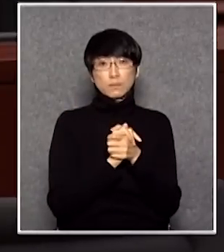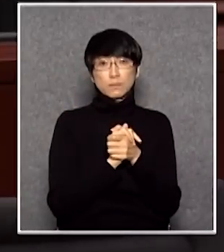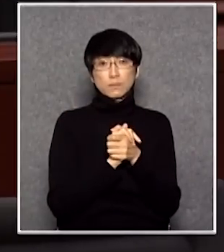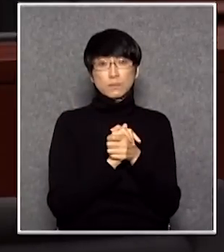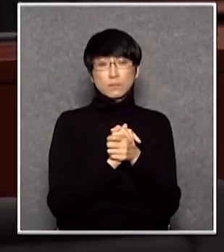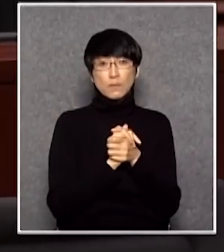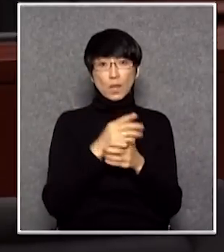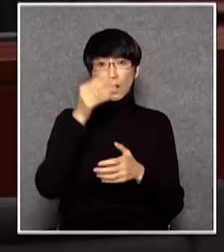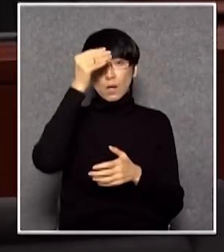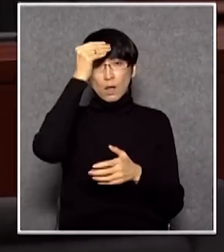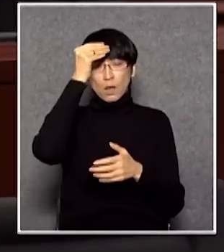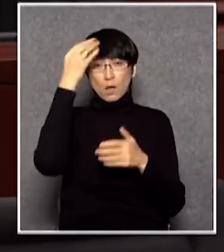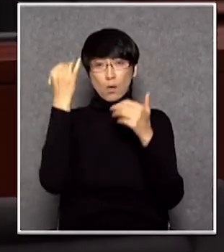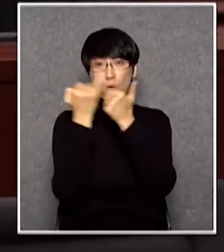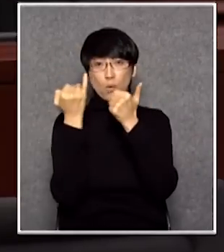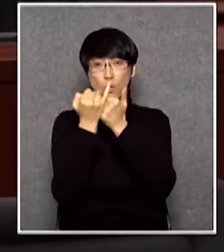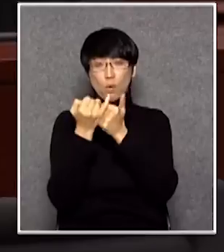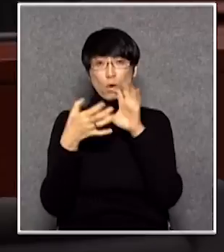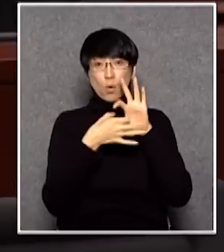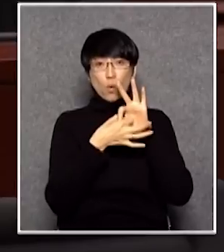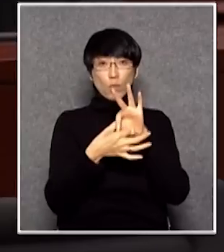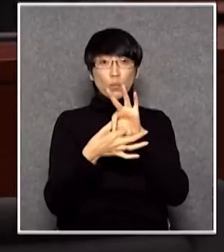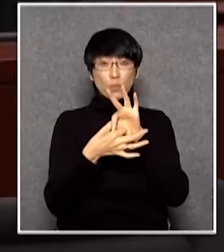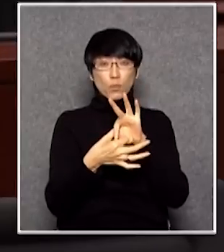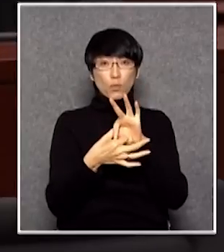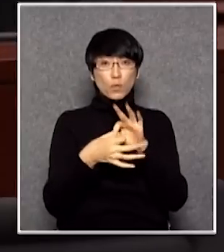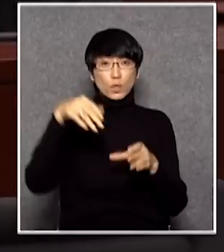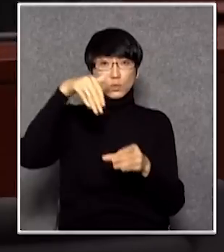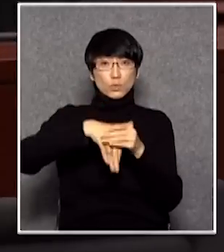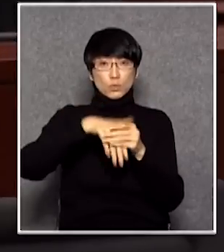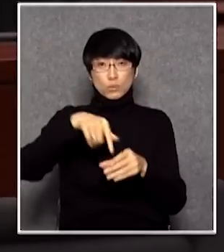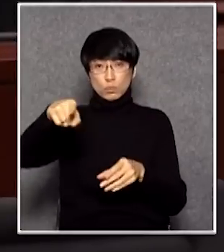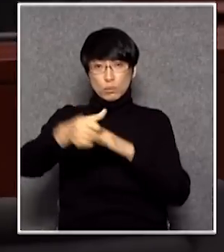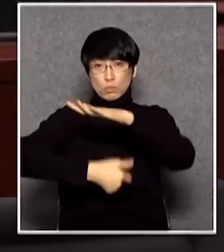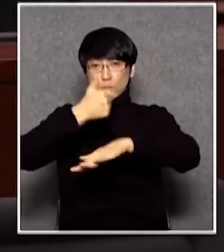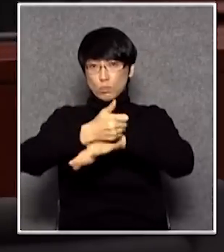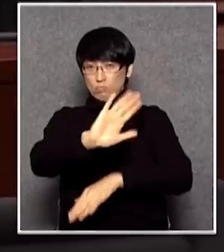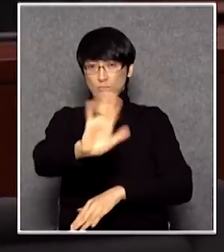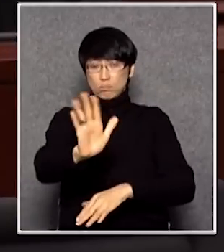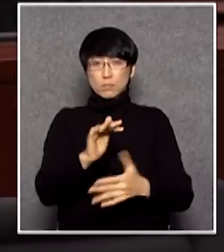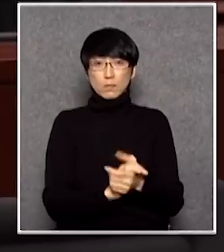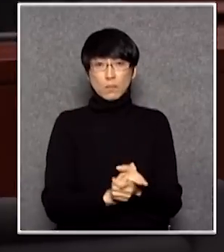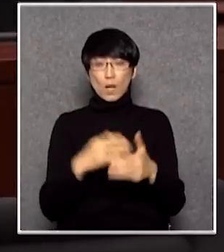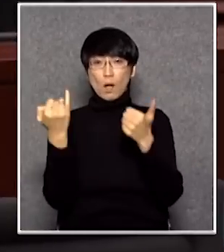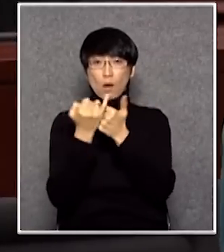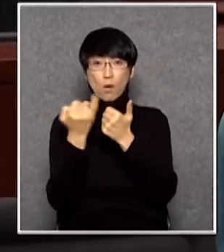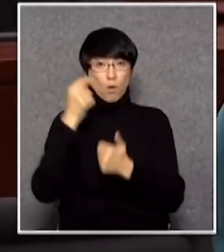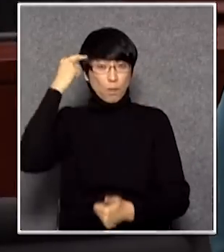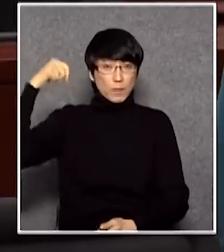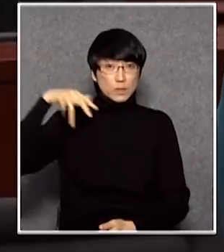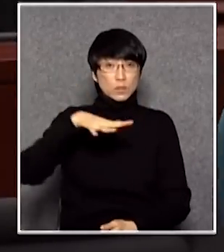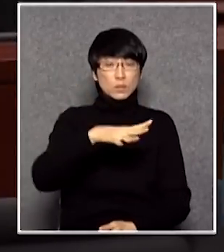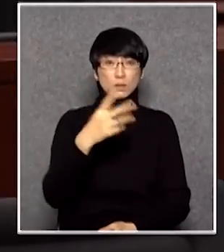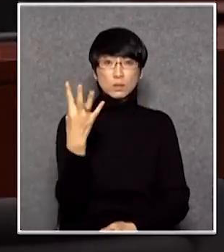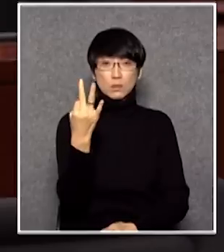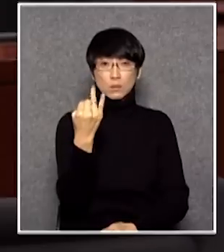學聯咧就唔係我哋連唔係話我哋去選佢出嚟 ，OK？ 咁咧就學民思潮咧更係幾個人嘅組織嘅啫，就